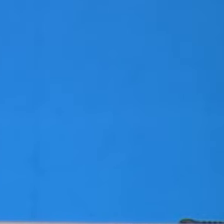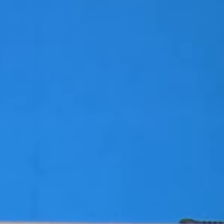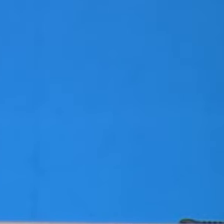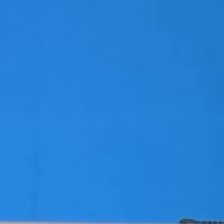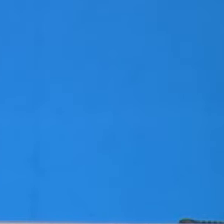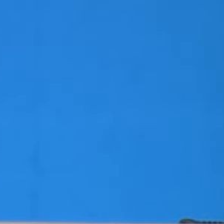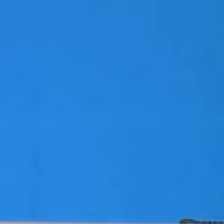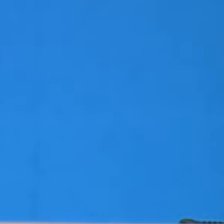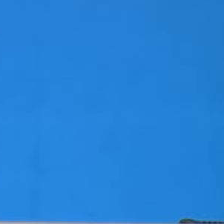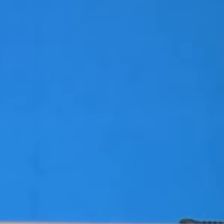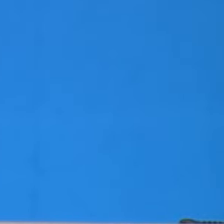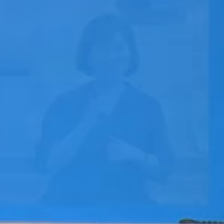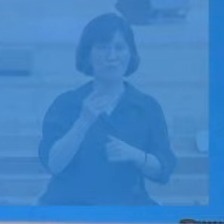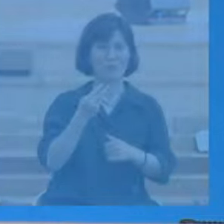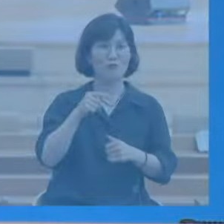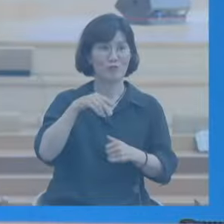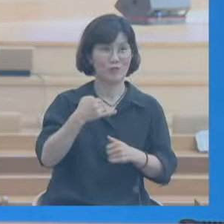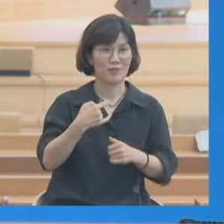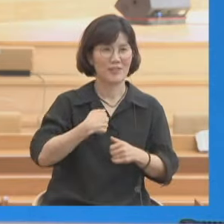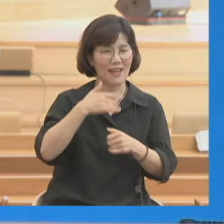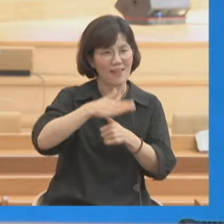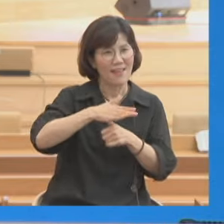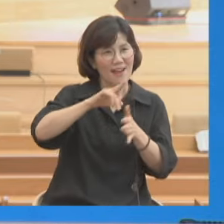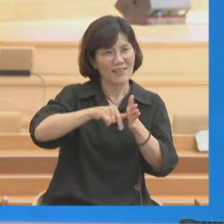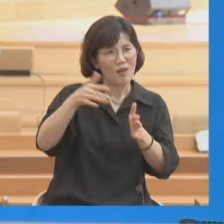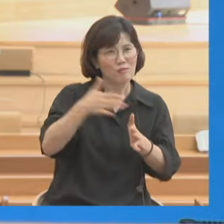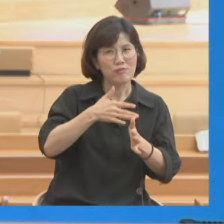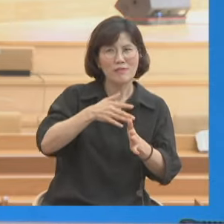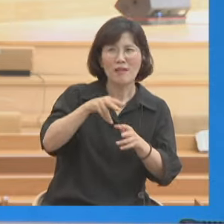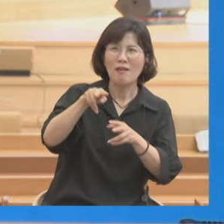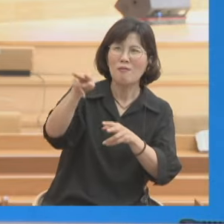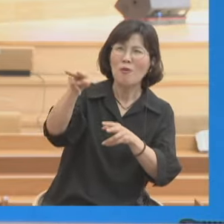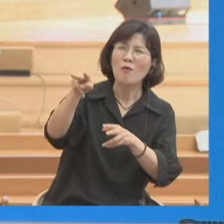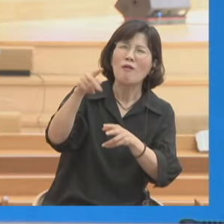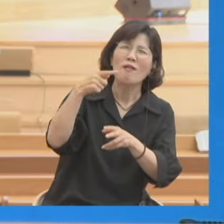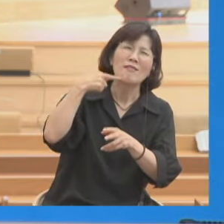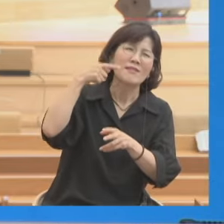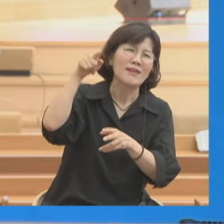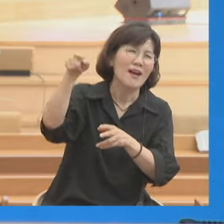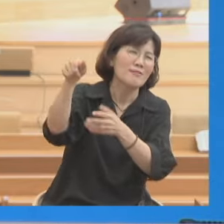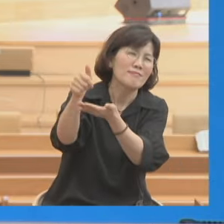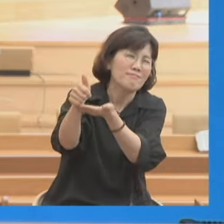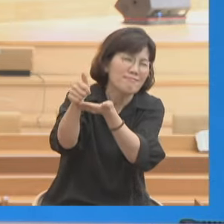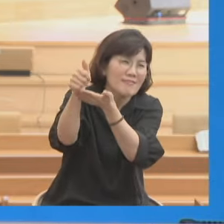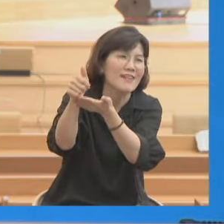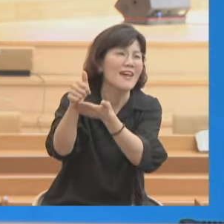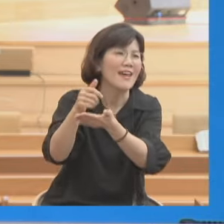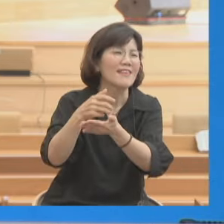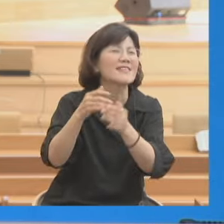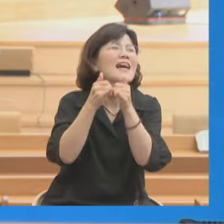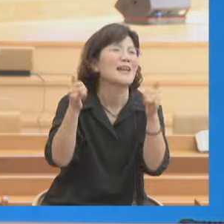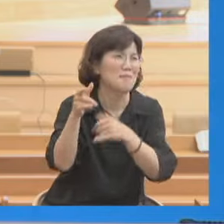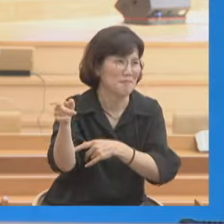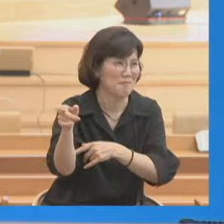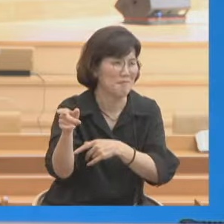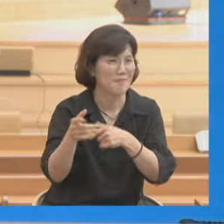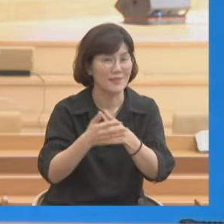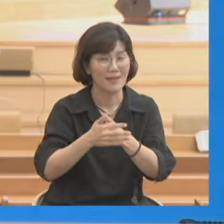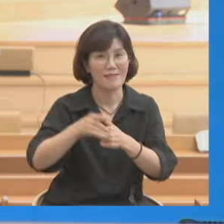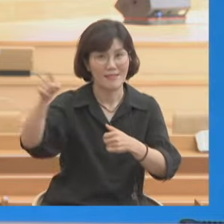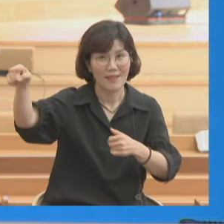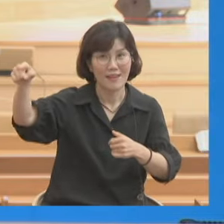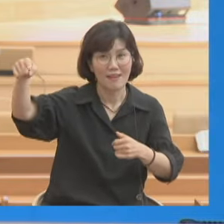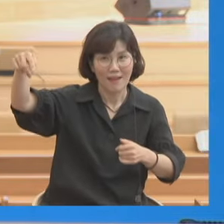교수도 그를 흠모하면서 청년 시절 쭉 자라왔거든요. 이제 그가 비행기 통로를 지나가자 승객들이 딱